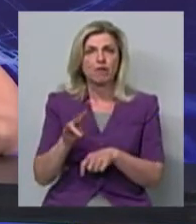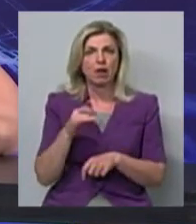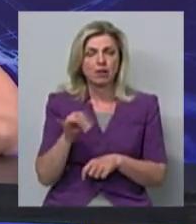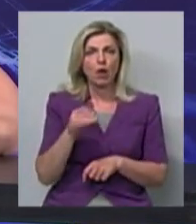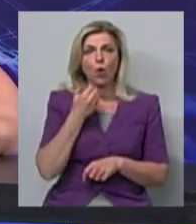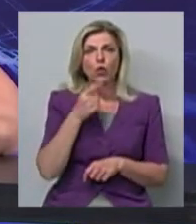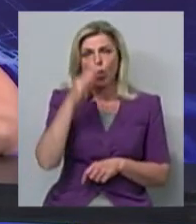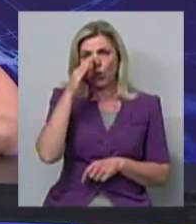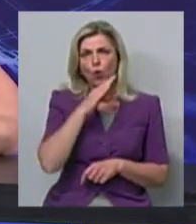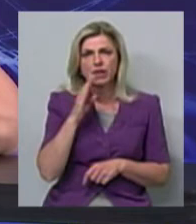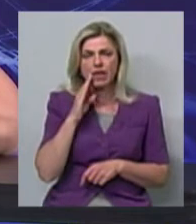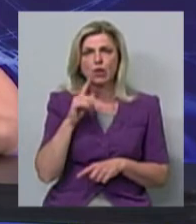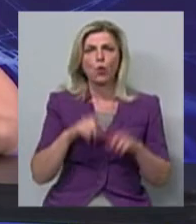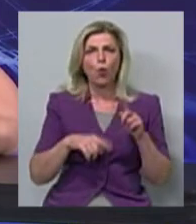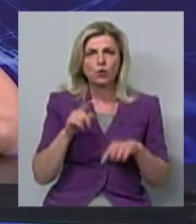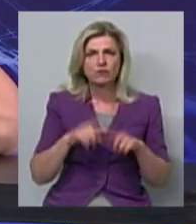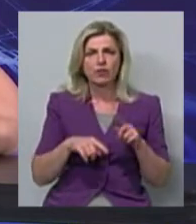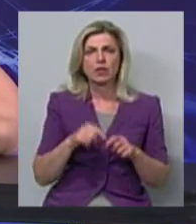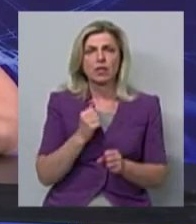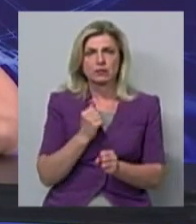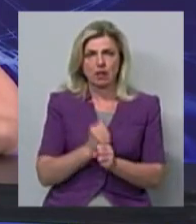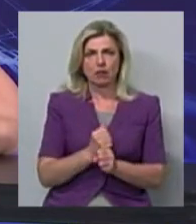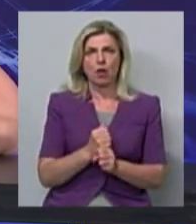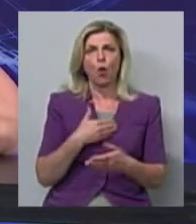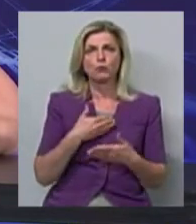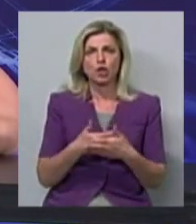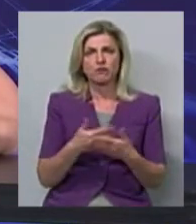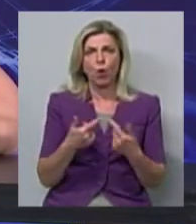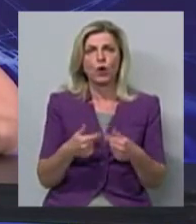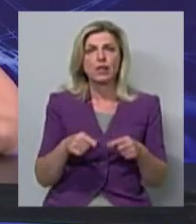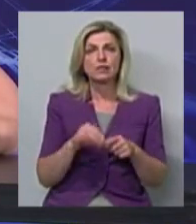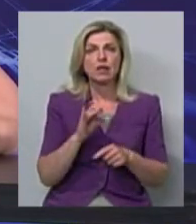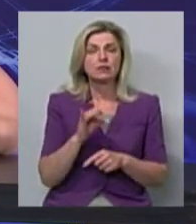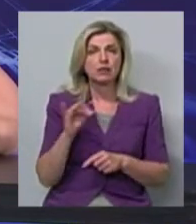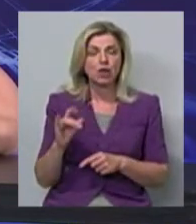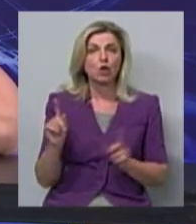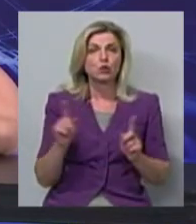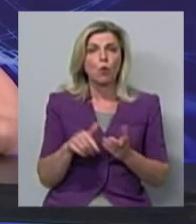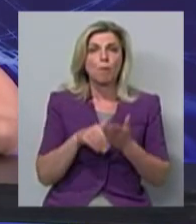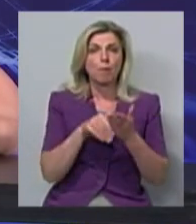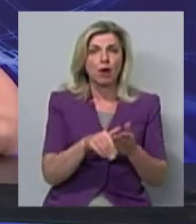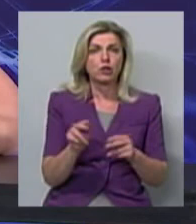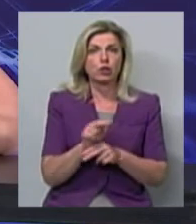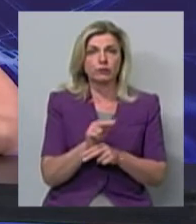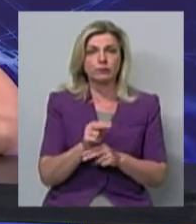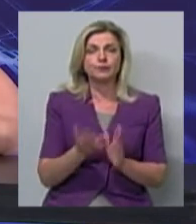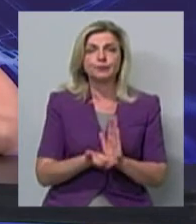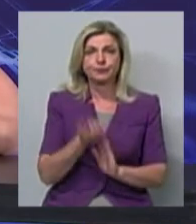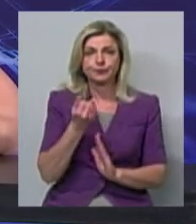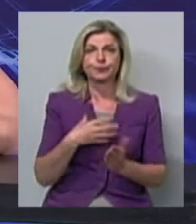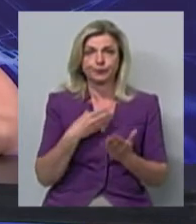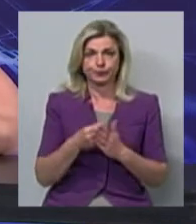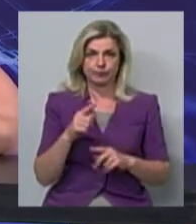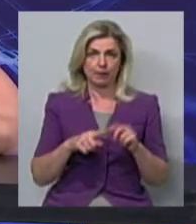родители, родственники, члены семьи создают общественные организации для того, чтобы помогать, лечить, поддерживать своих